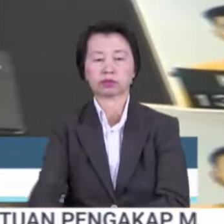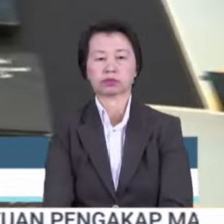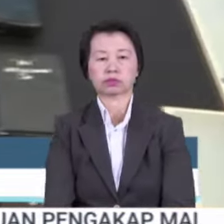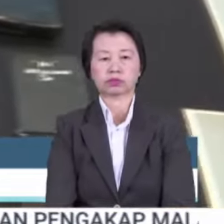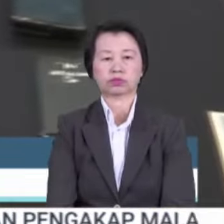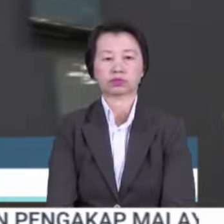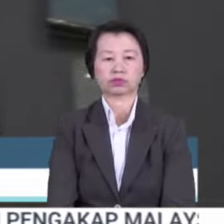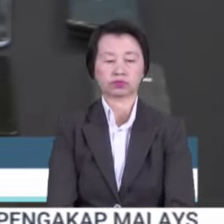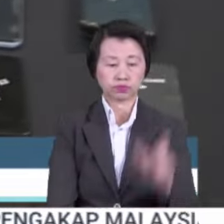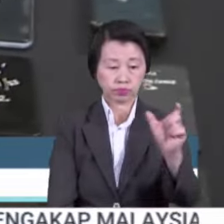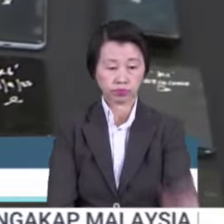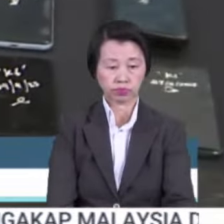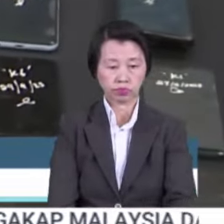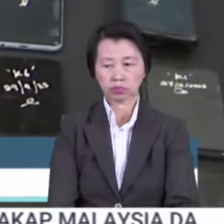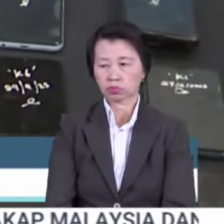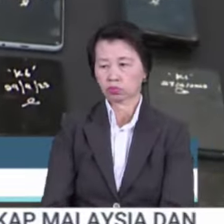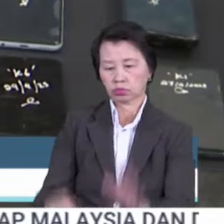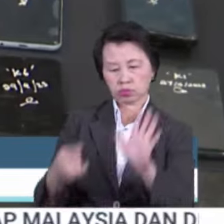bangsa